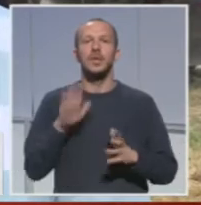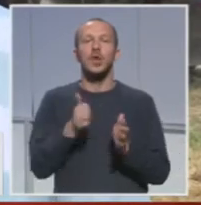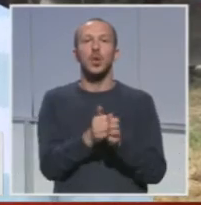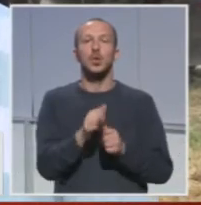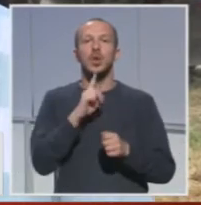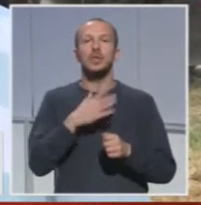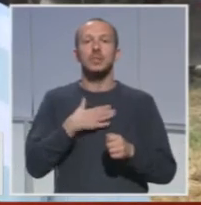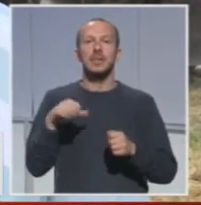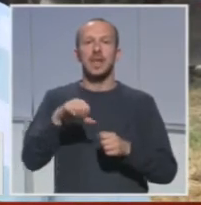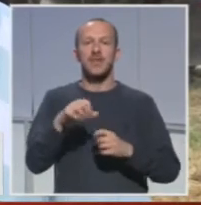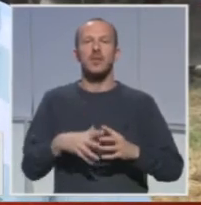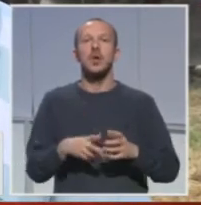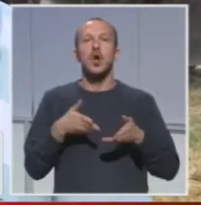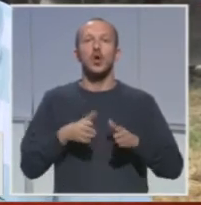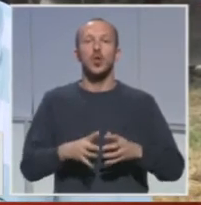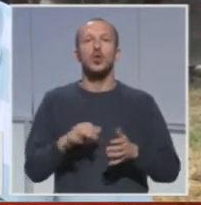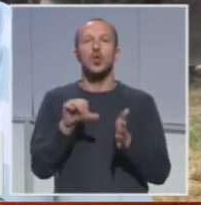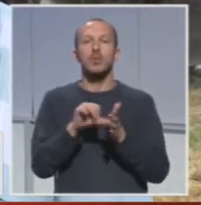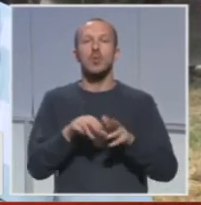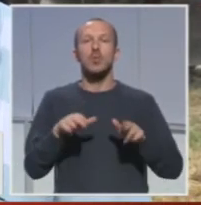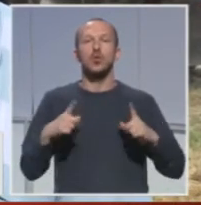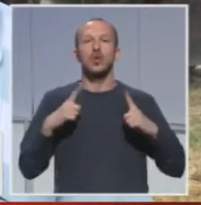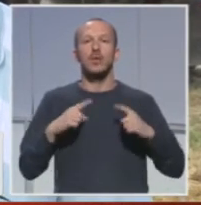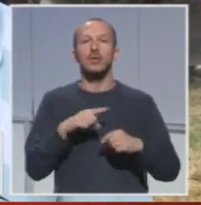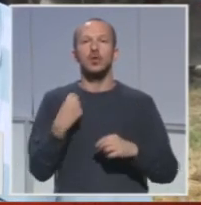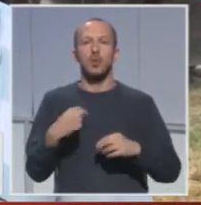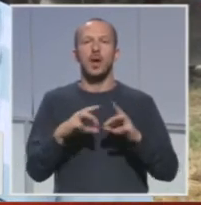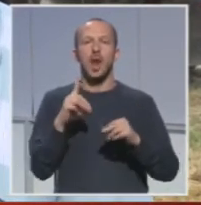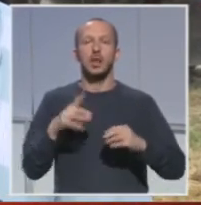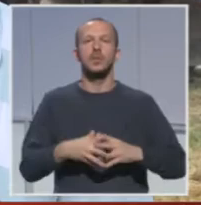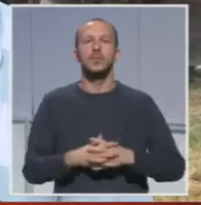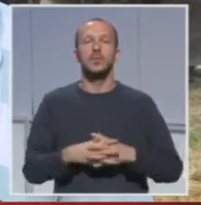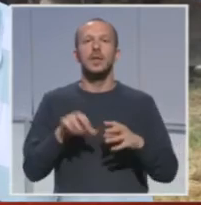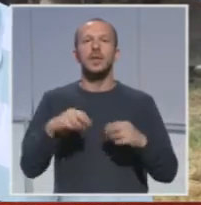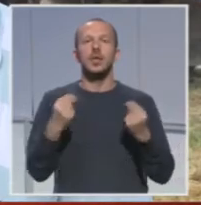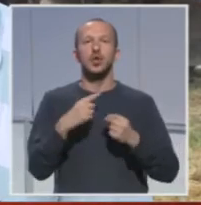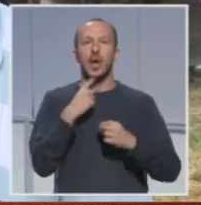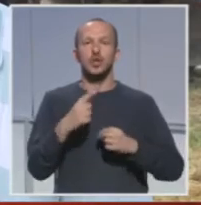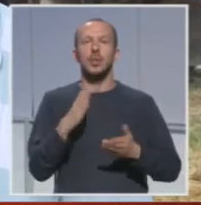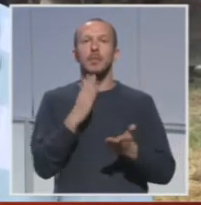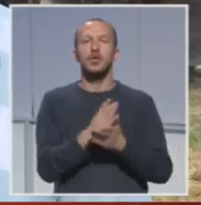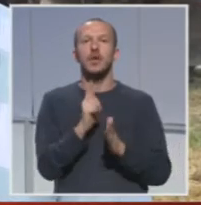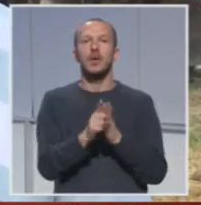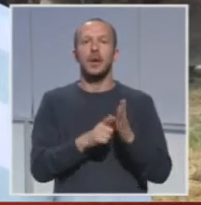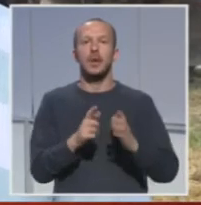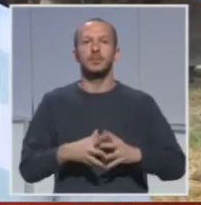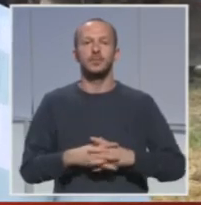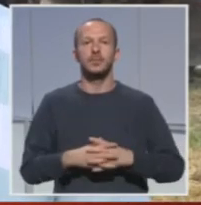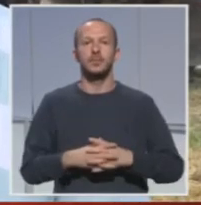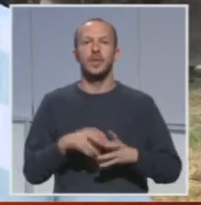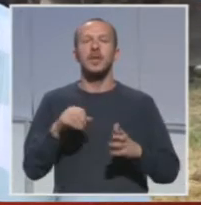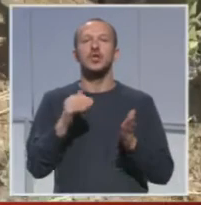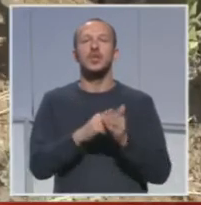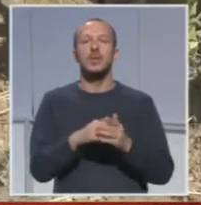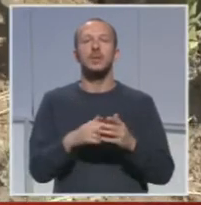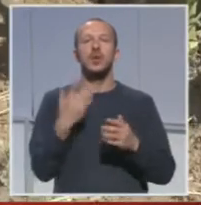koje sam ja zalijevam, rod normalno mogu očekivati dobar, ali da vam nešto kažem, bit će vremena da će